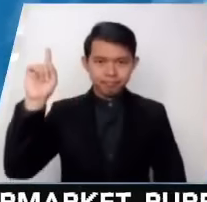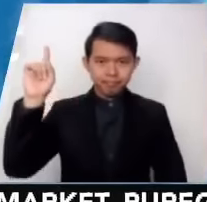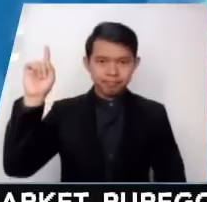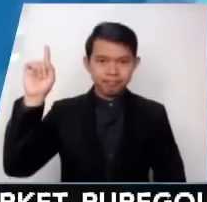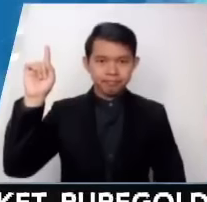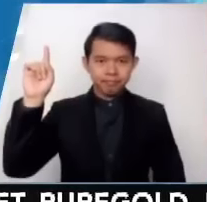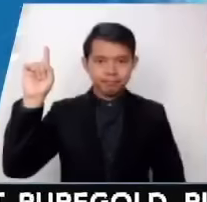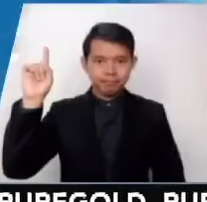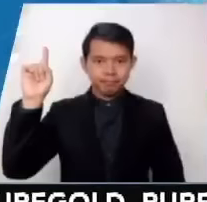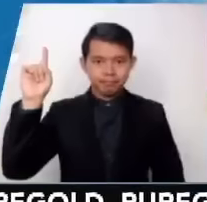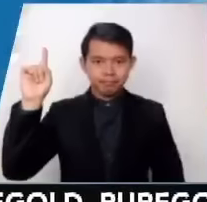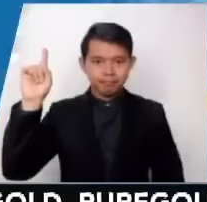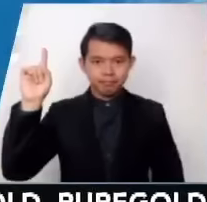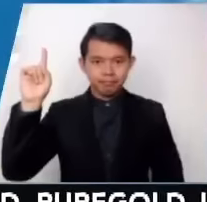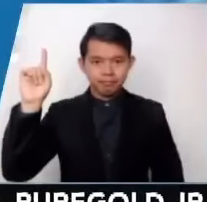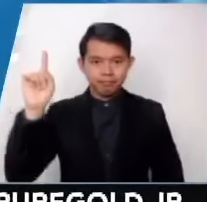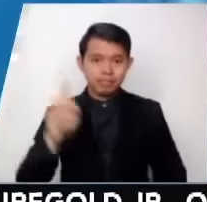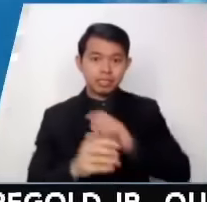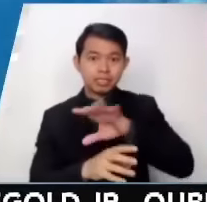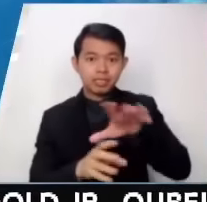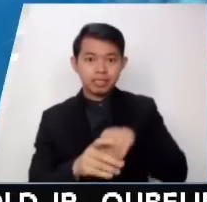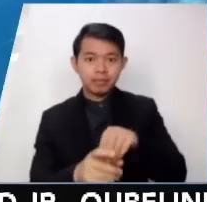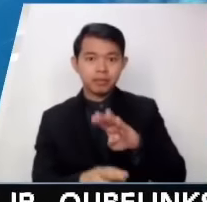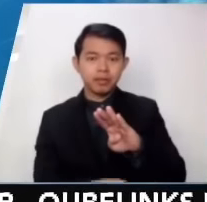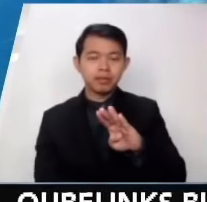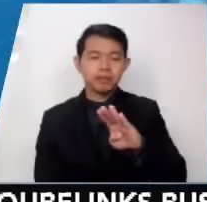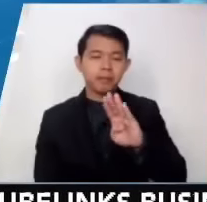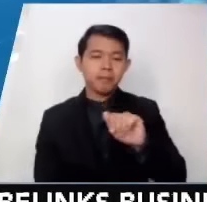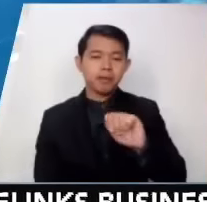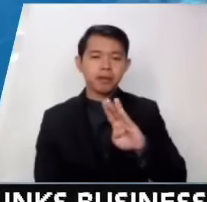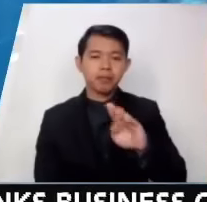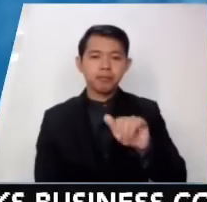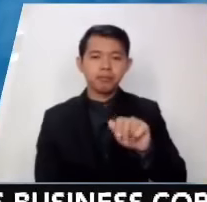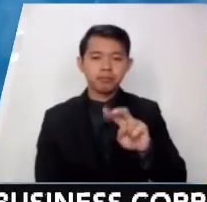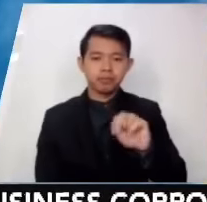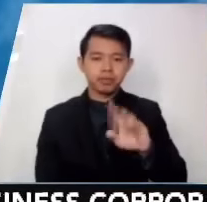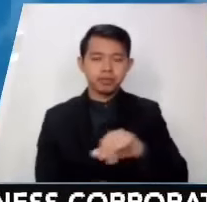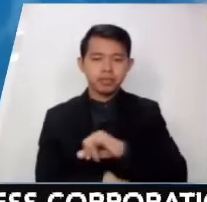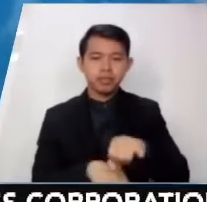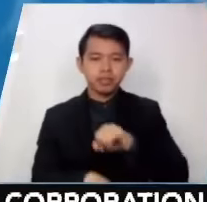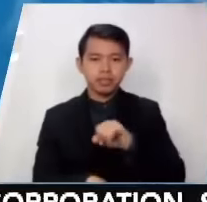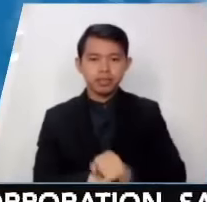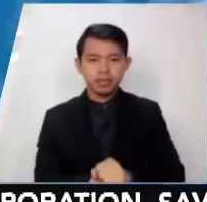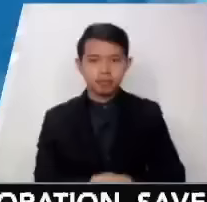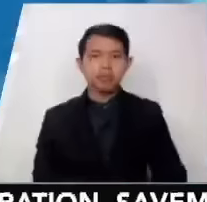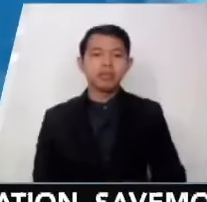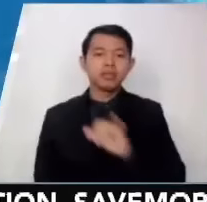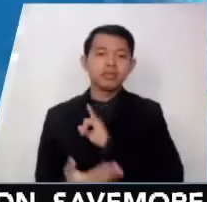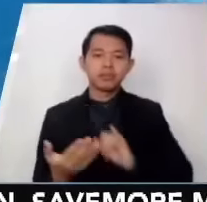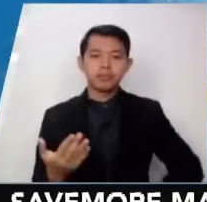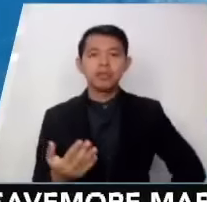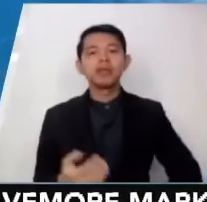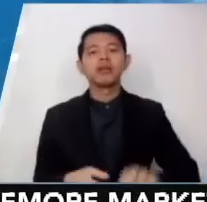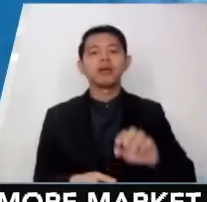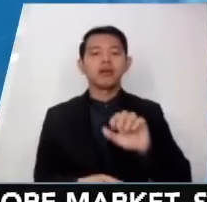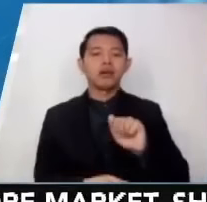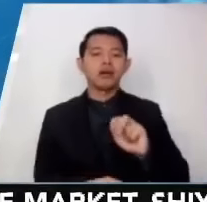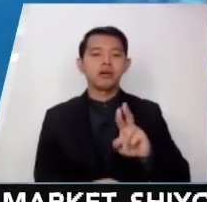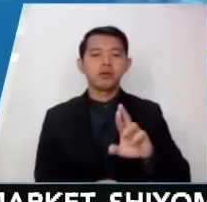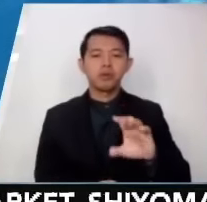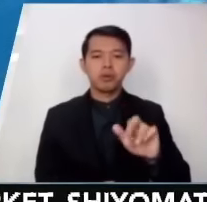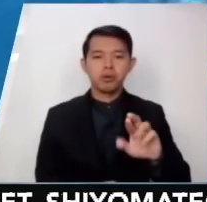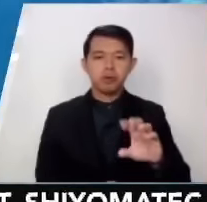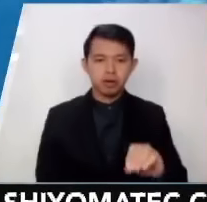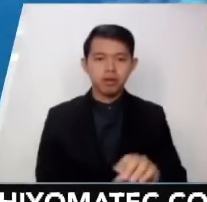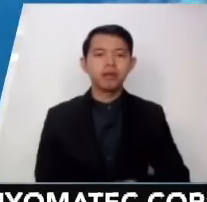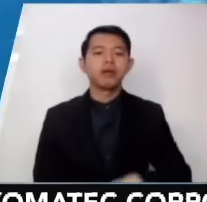ang Babuyan Islands, eastern portion ng Isabela, northern portion ng Aurora, buong Pulilio Islands, eastern portion